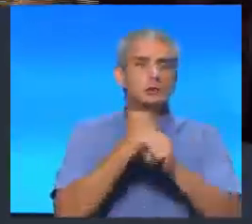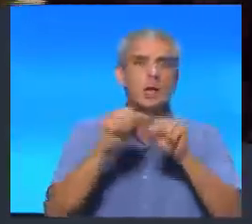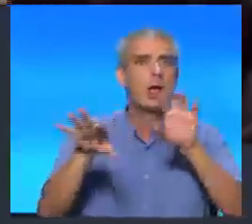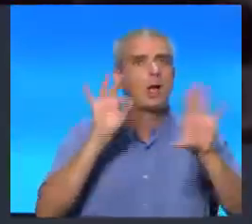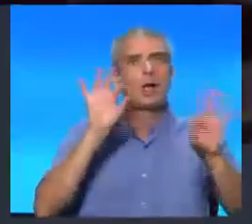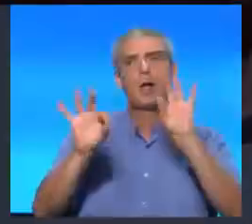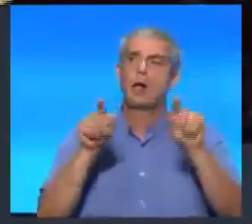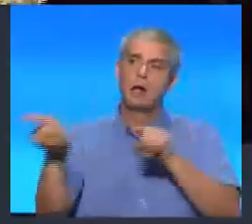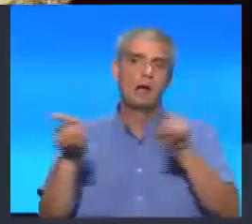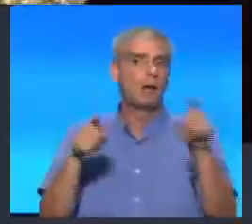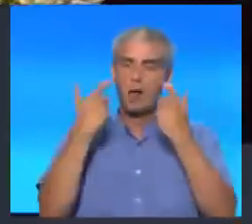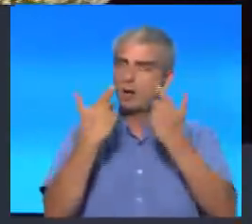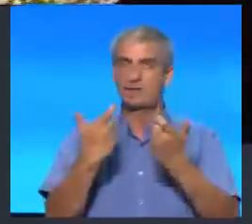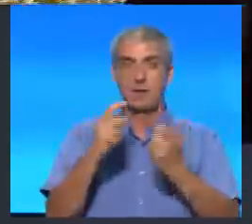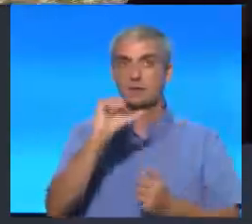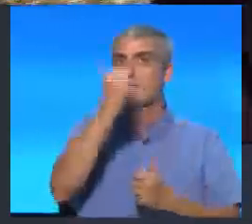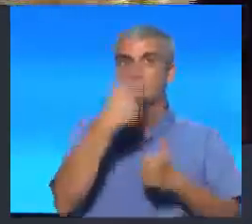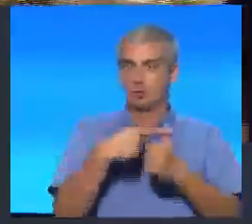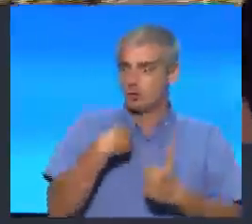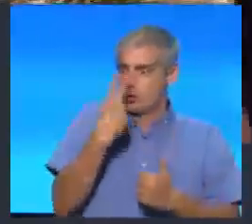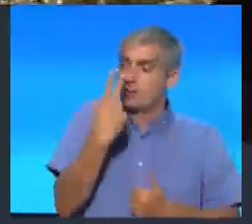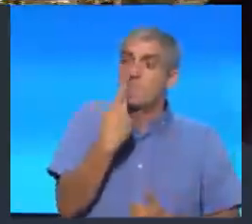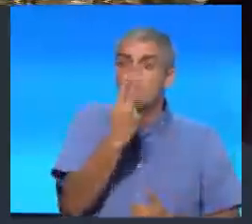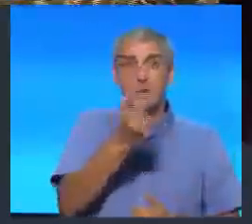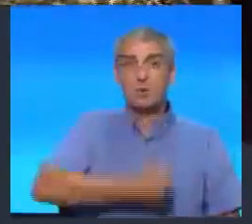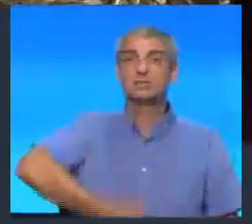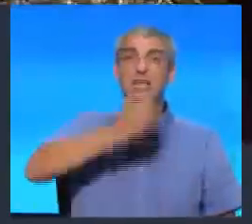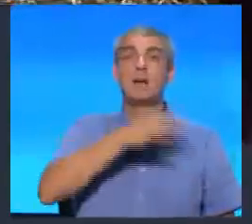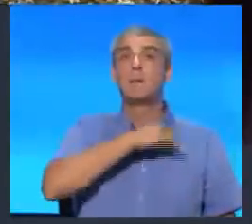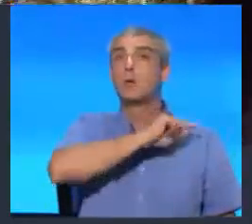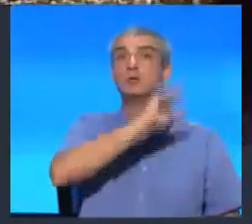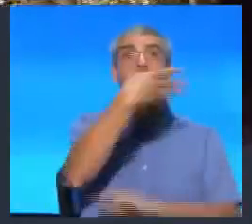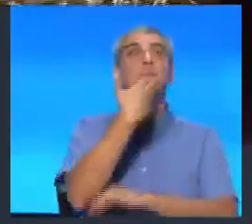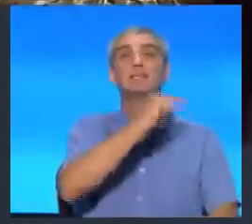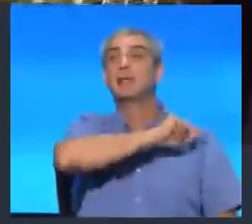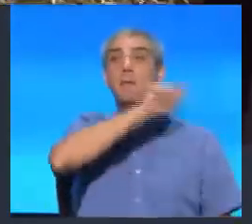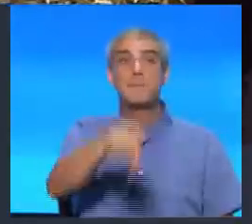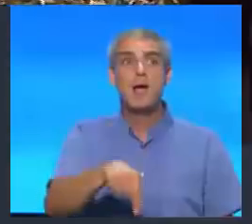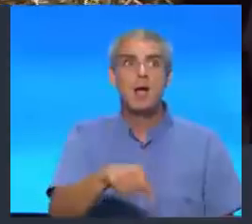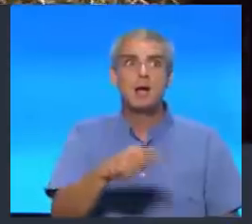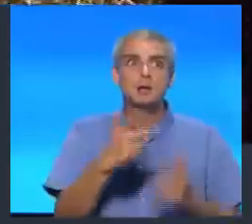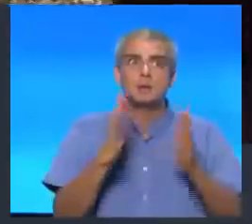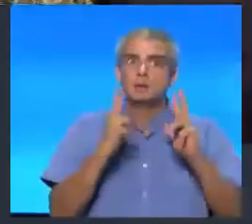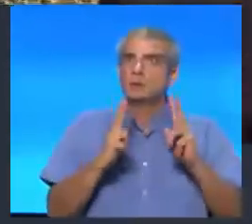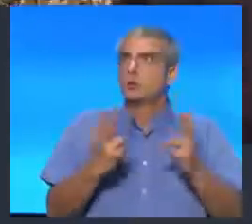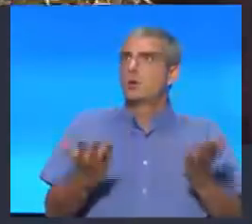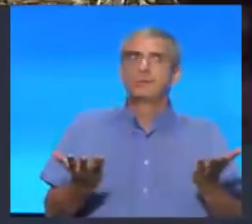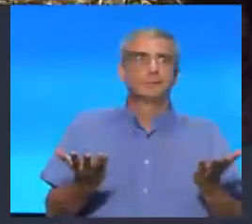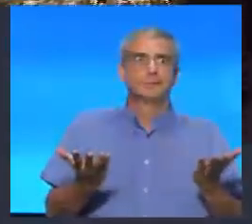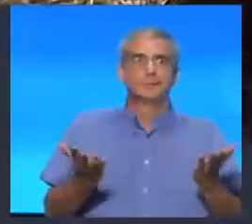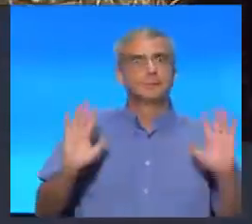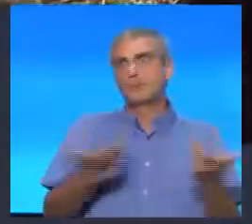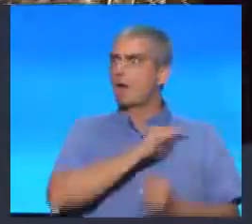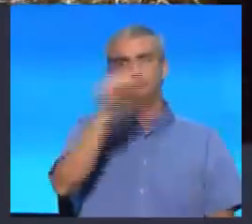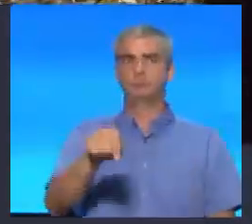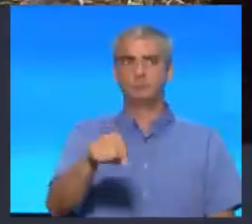משמעית. דבר ראשון, אנחנו עדים לביקורו של ליצמן, שר הבריאות של מדינת ישראל, באופן מאוד תחוף. מה